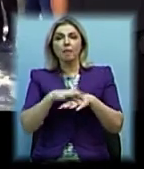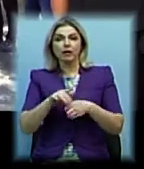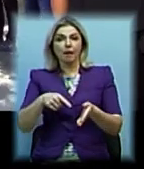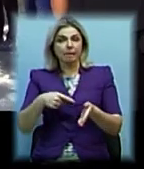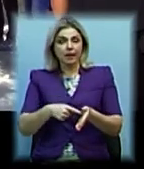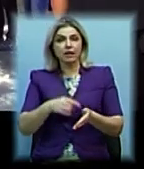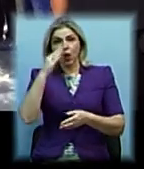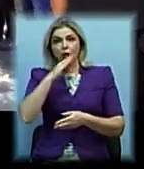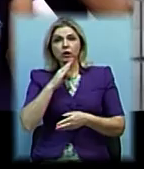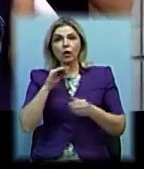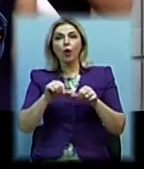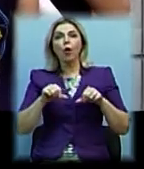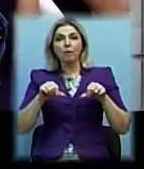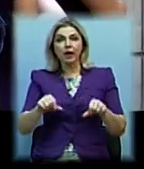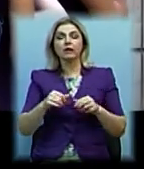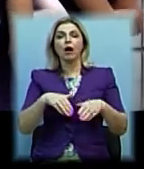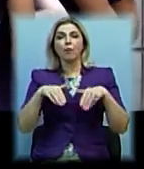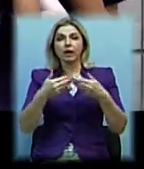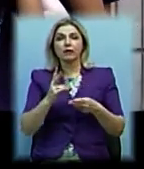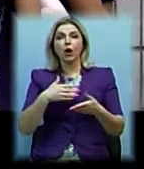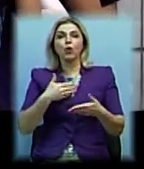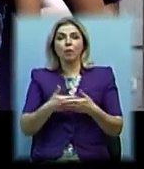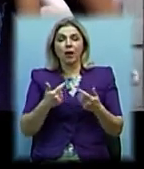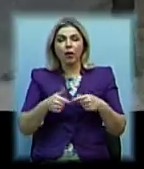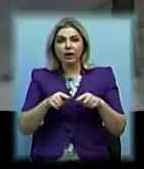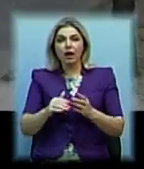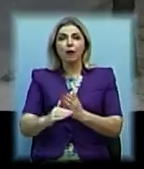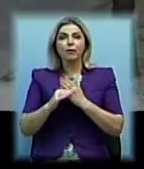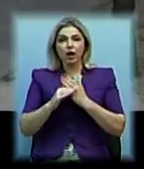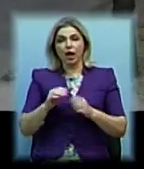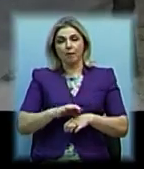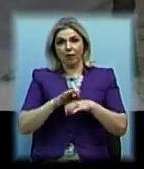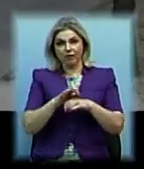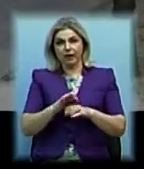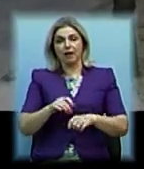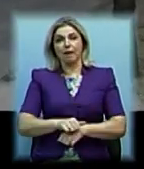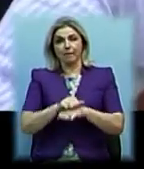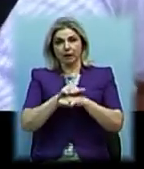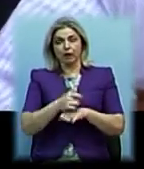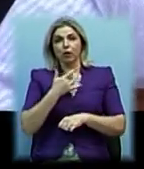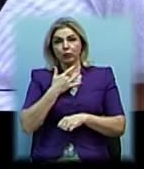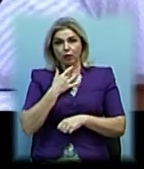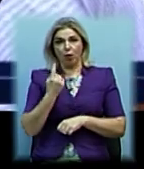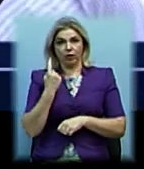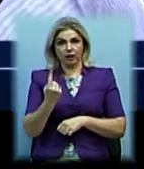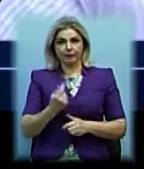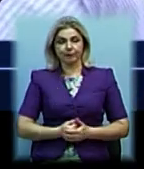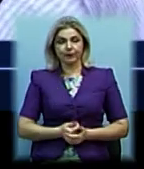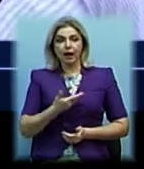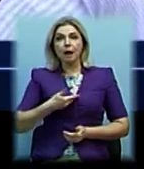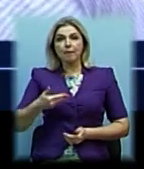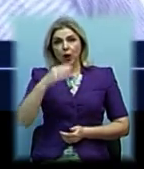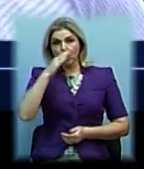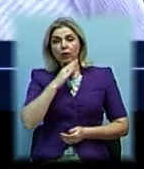і тренери звернулись до громадських організацій за підтримкою в проведенні мітингу. Вимога одна. Мы, родители,